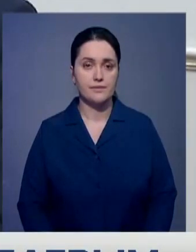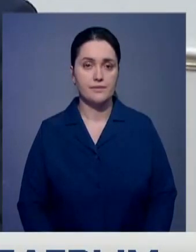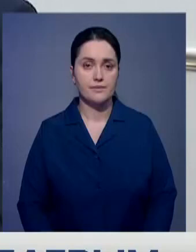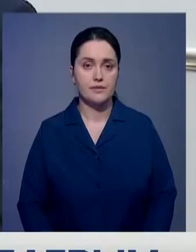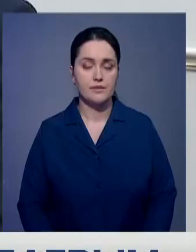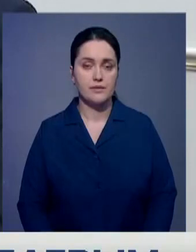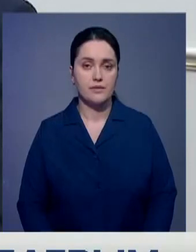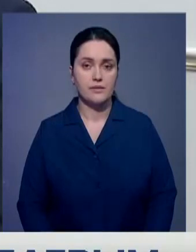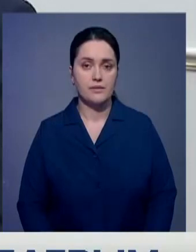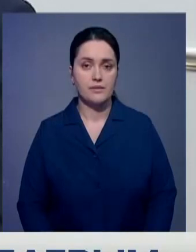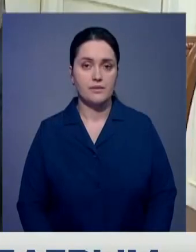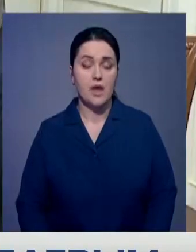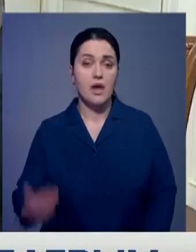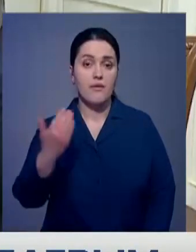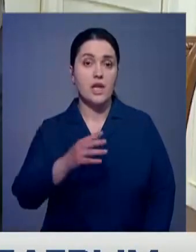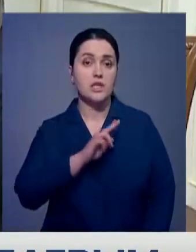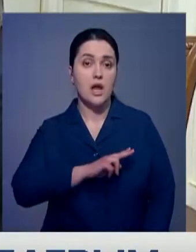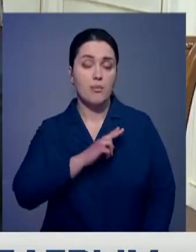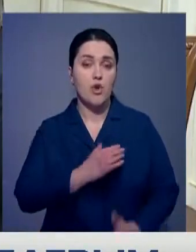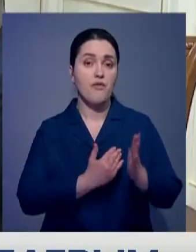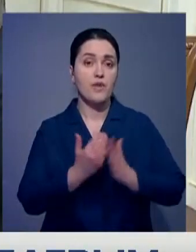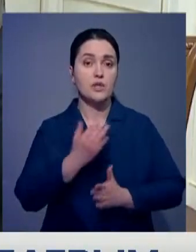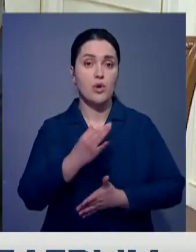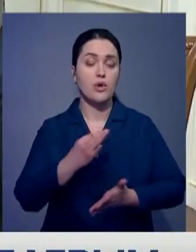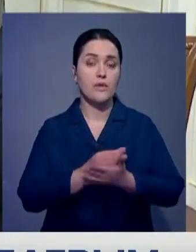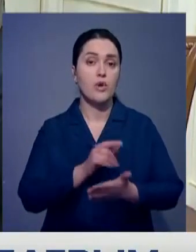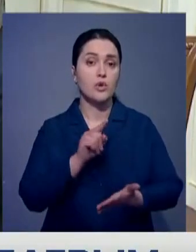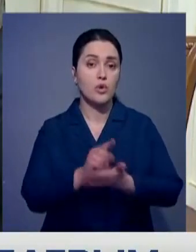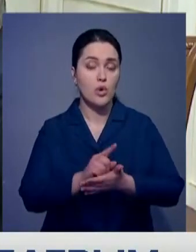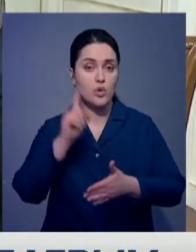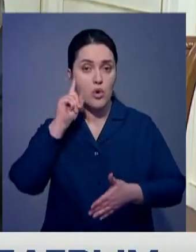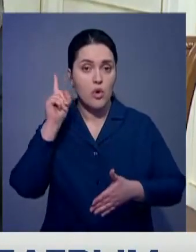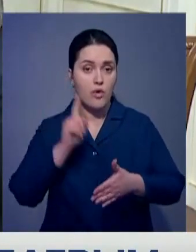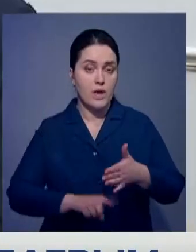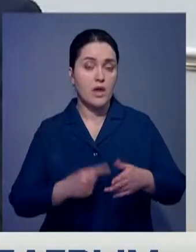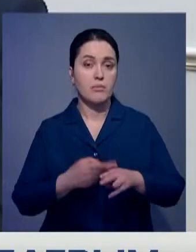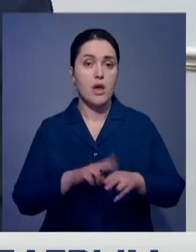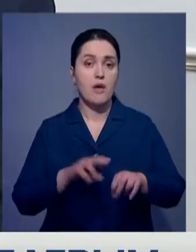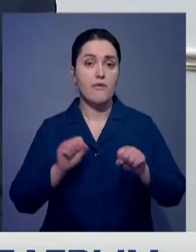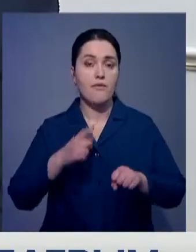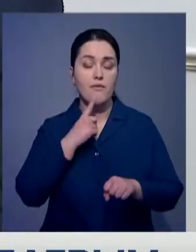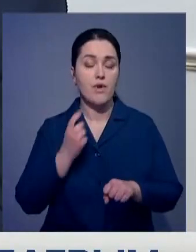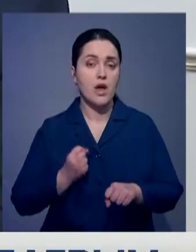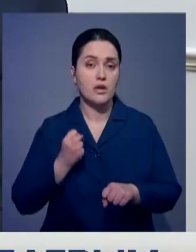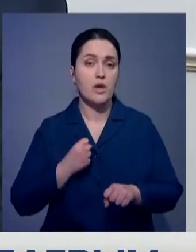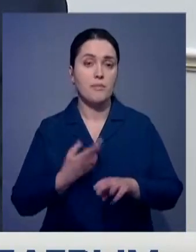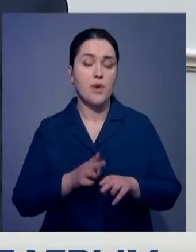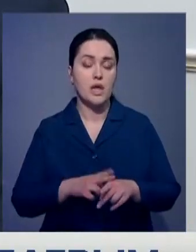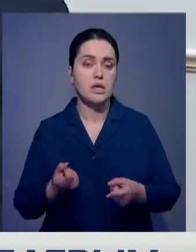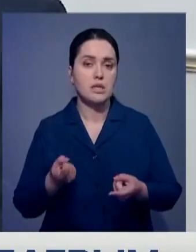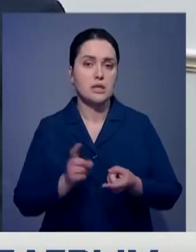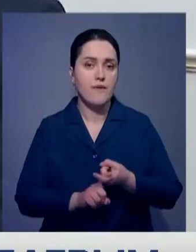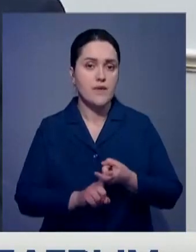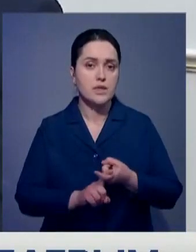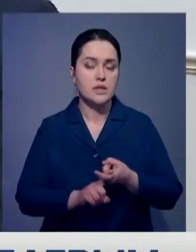Ваша работа и требует высокой ответственности. Народ должен быть уверен в возможностях вооруженных сил. От этого зависит стабильность нашего